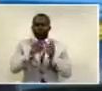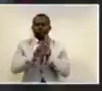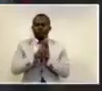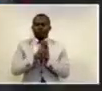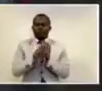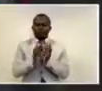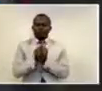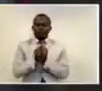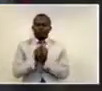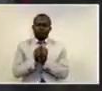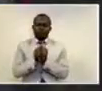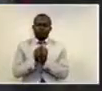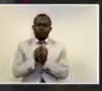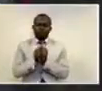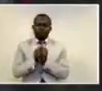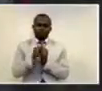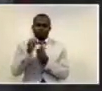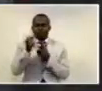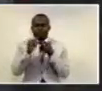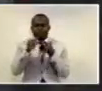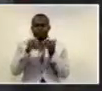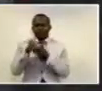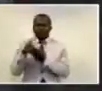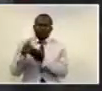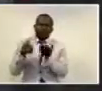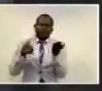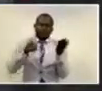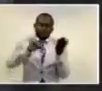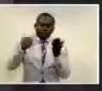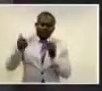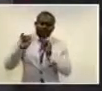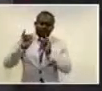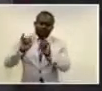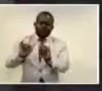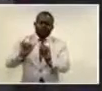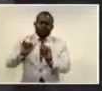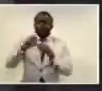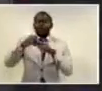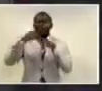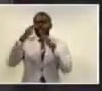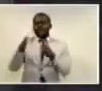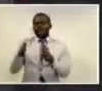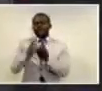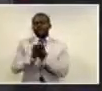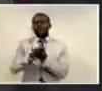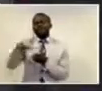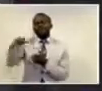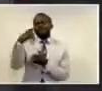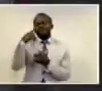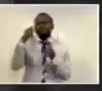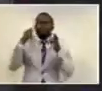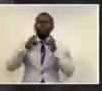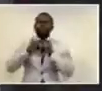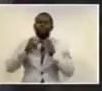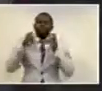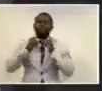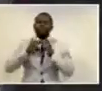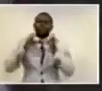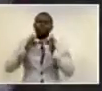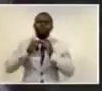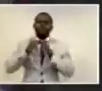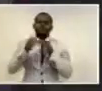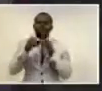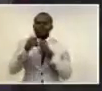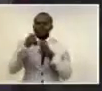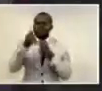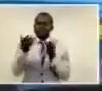ntidutuze ibyo bindi nabyo ubwo ibisigaye ni administration murebe mayor wavuze